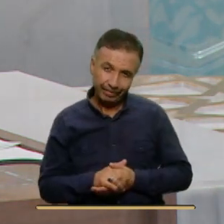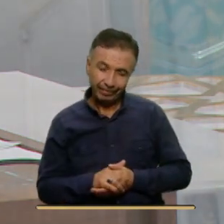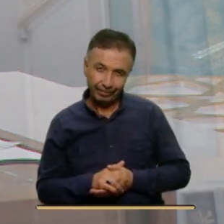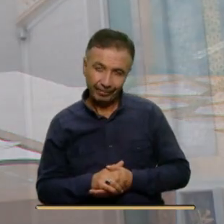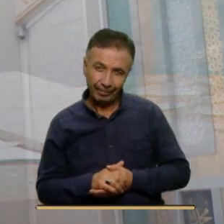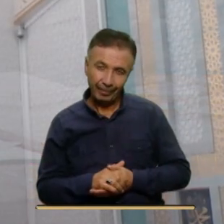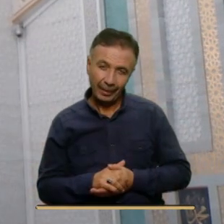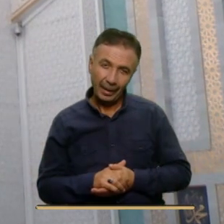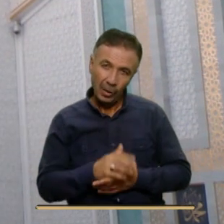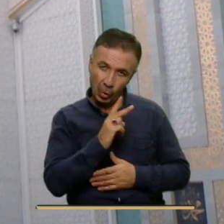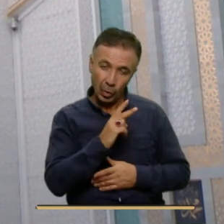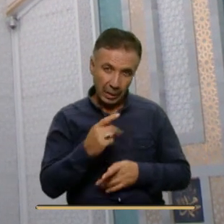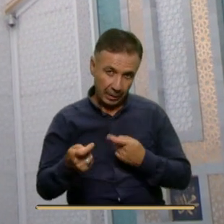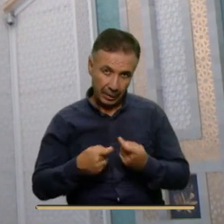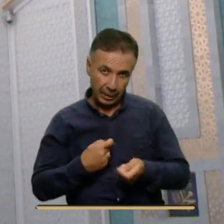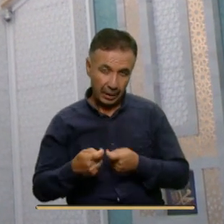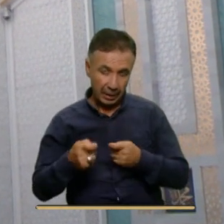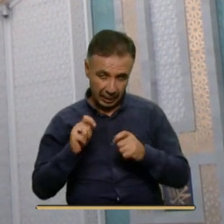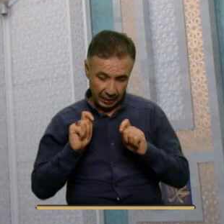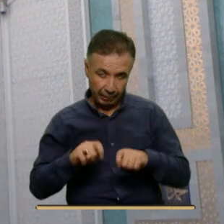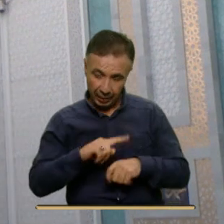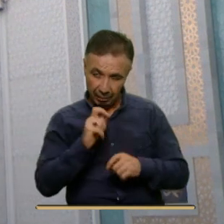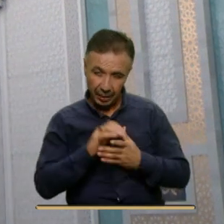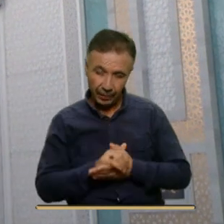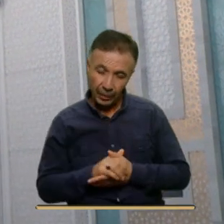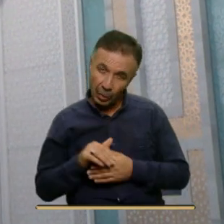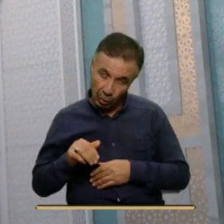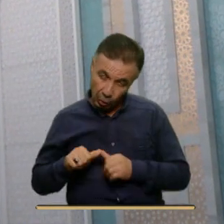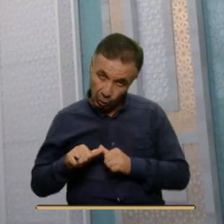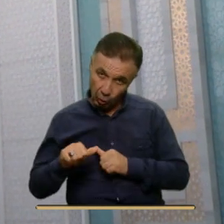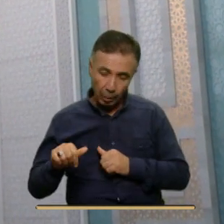Onunla ticaret mi yaptın? Uzun bir yola mı çıktın?